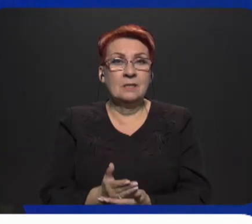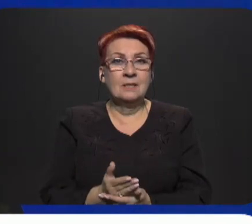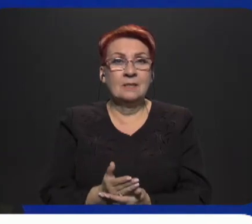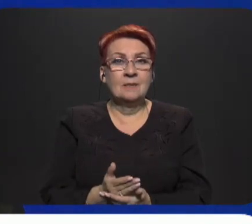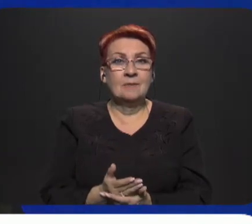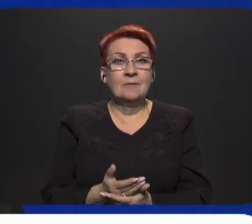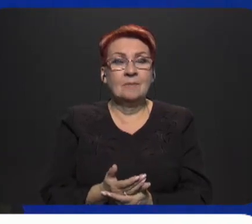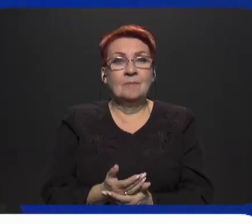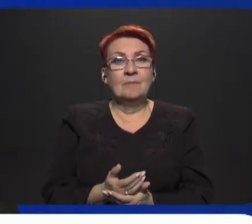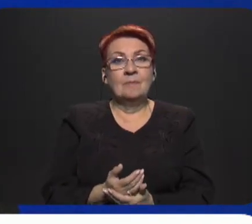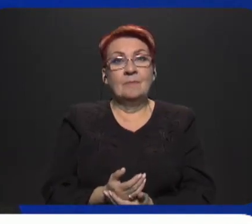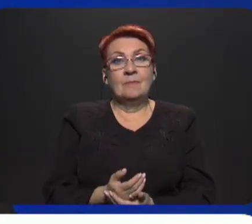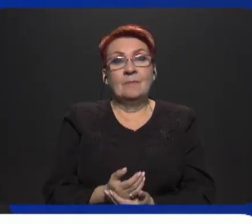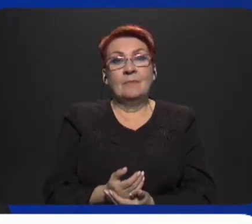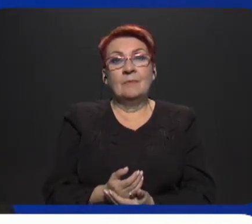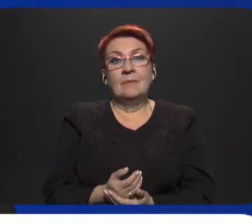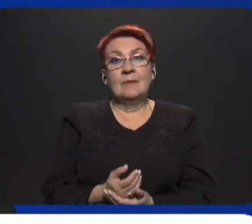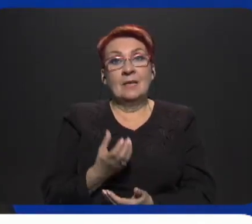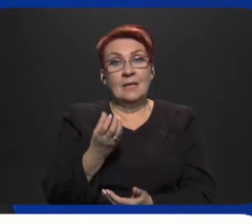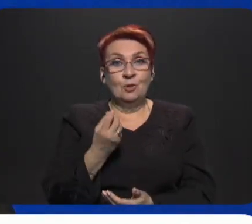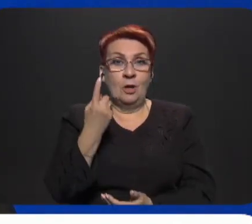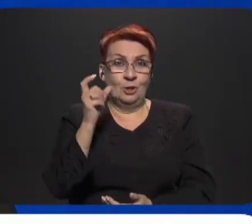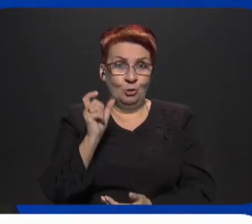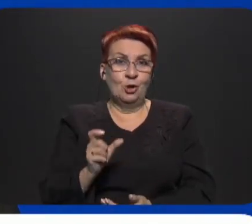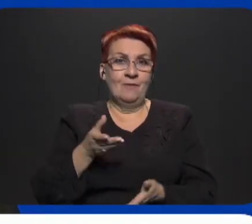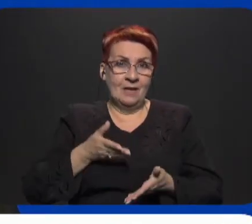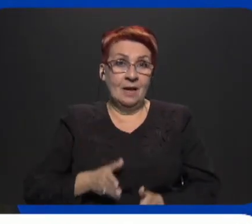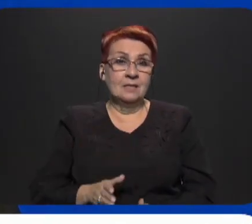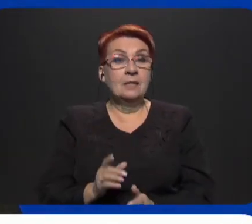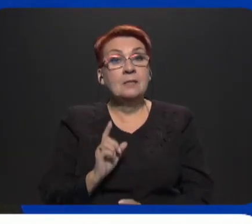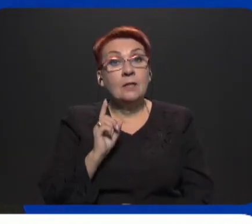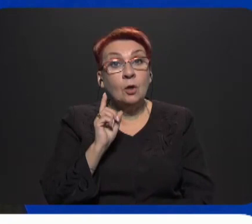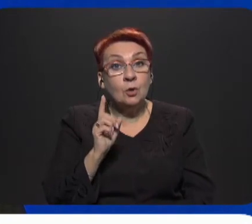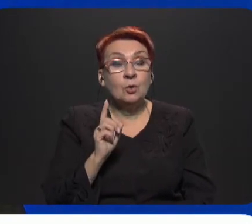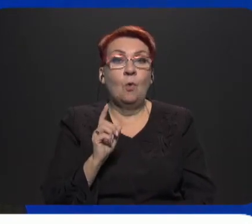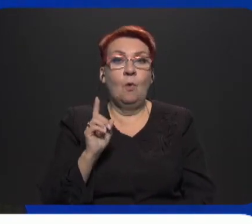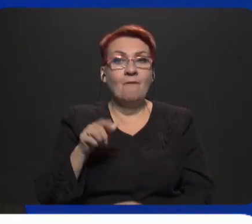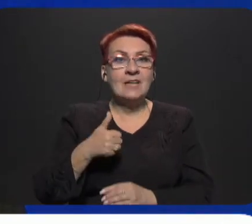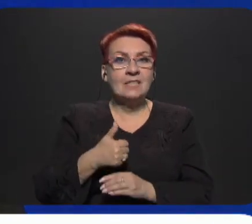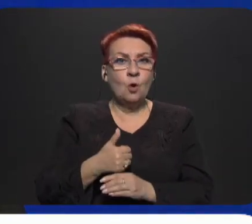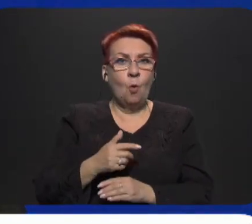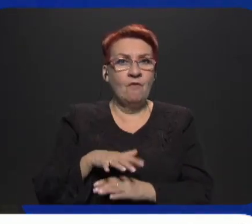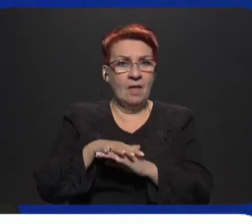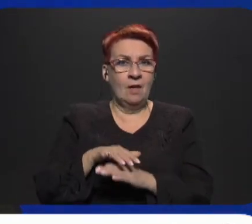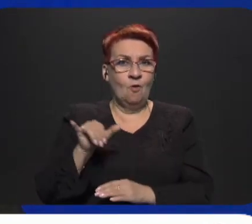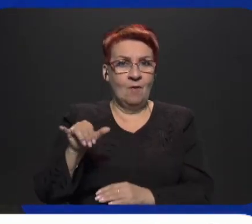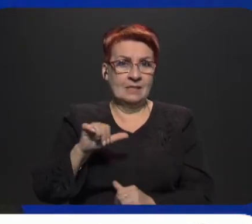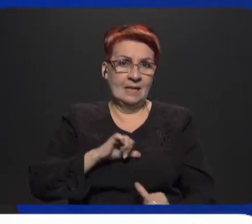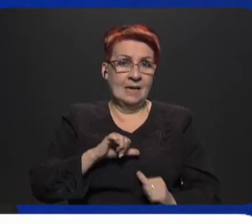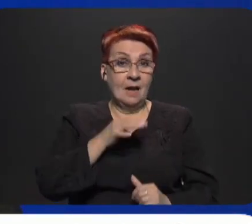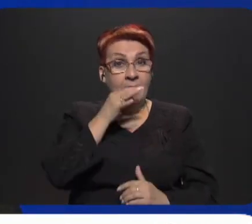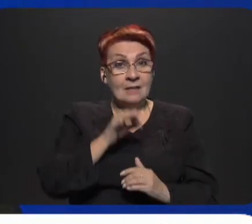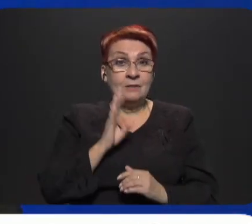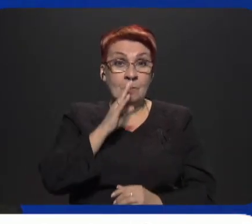будет еще один человек. Да, к сожалению, в основе лежит грех. Но тогда ответственность